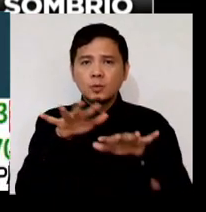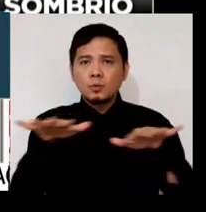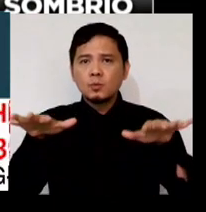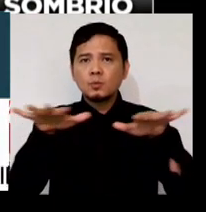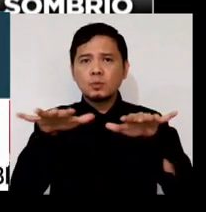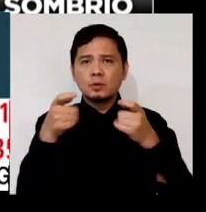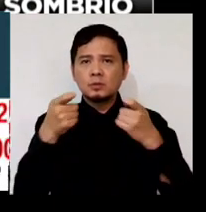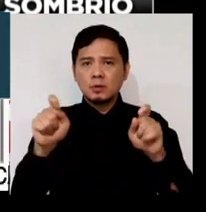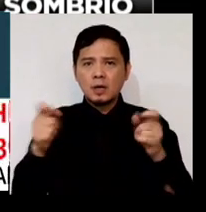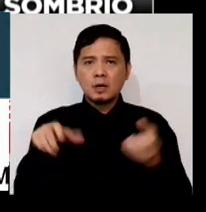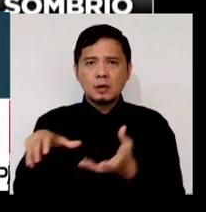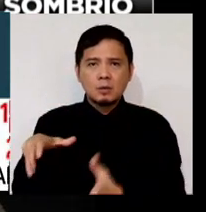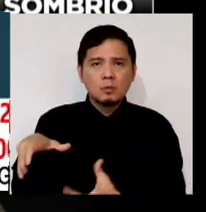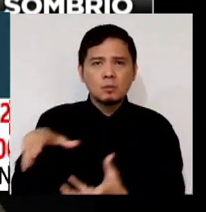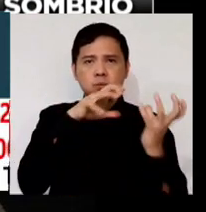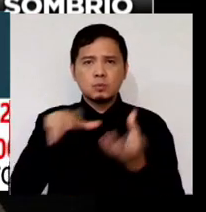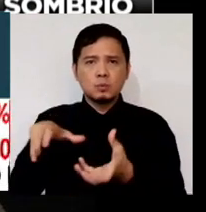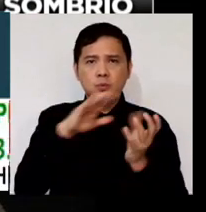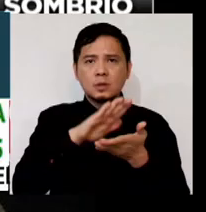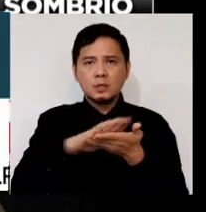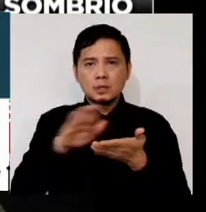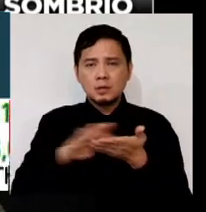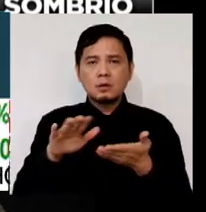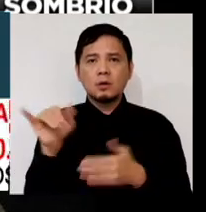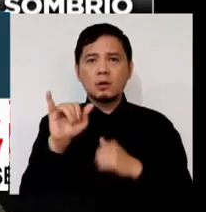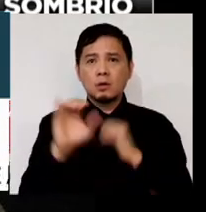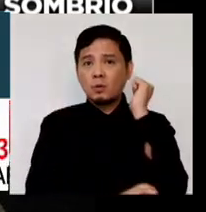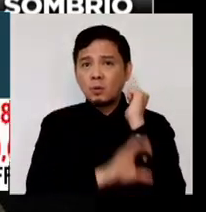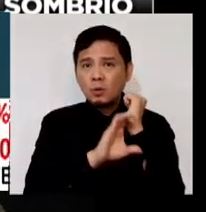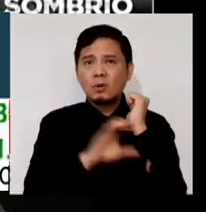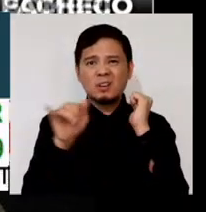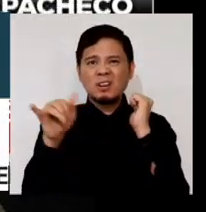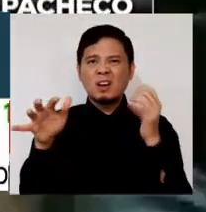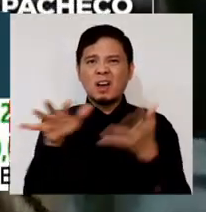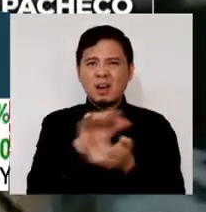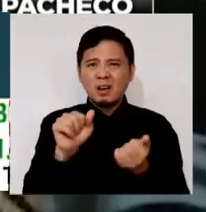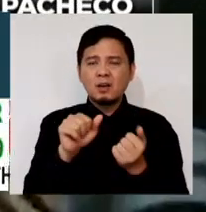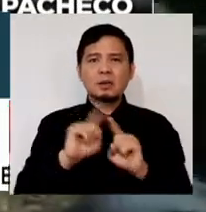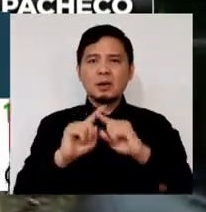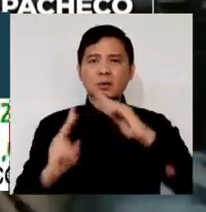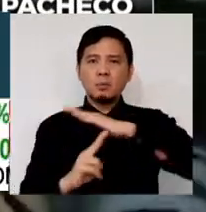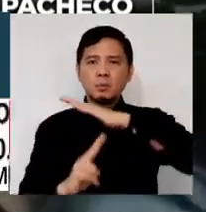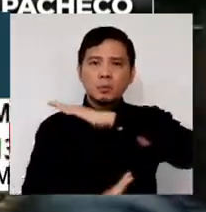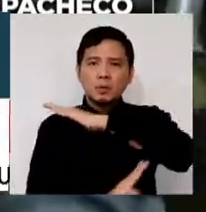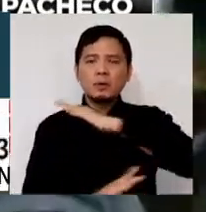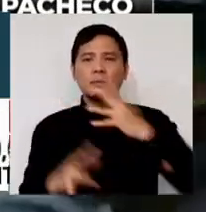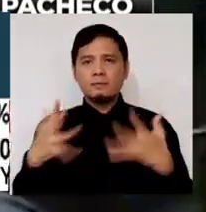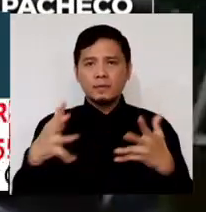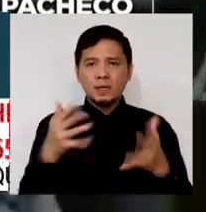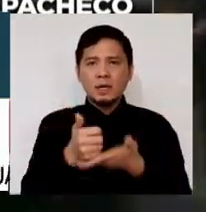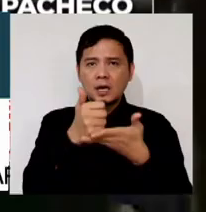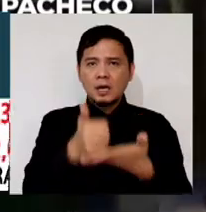galing sa bundok bumara dyan sa Maytulay. Kaya pinagtulungan ng City Government of Tandag, Provincial Government